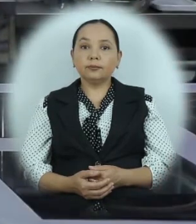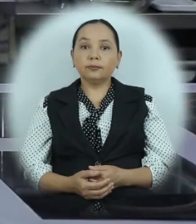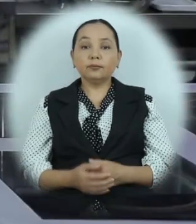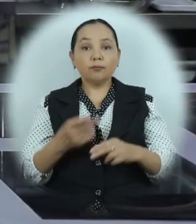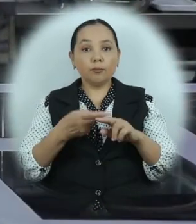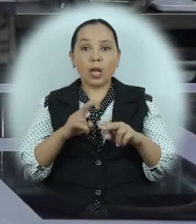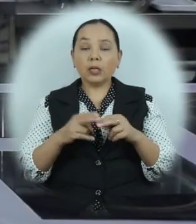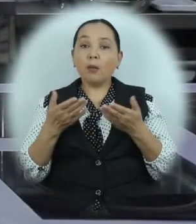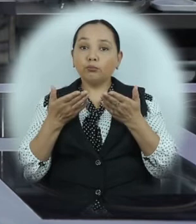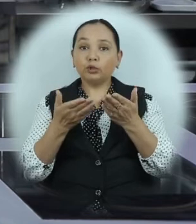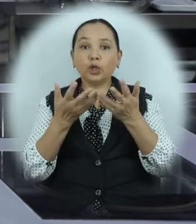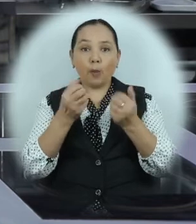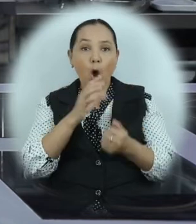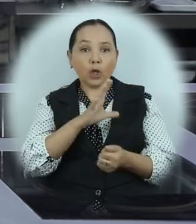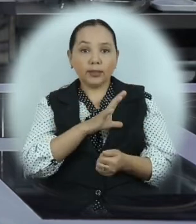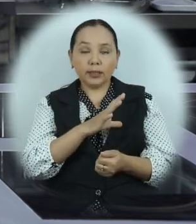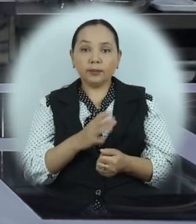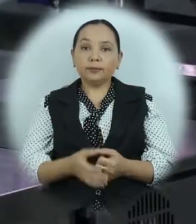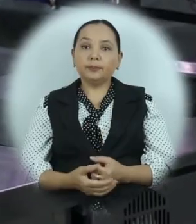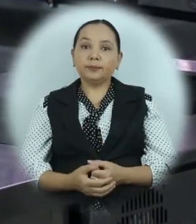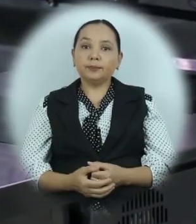Mana pishirib ham oldik.